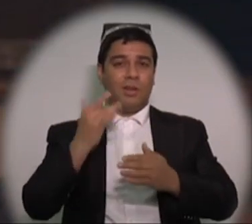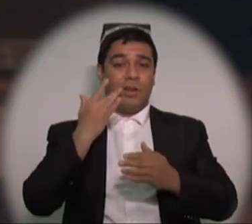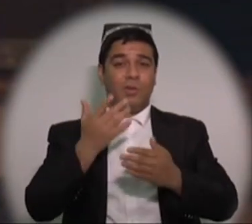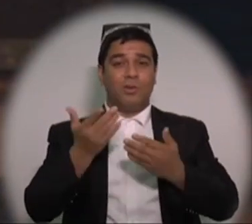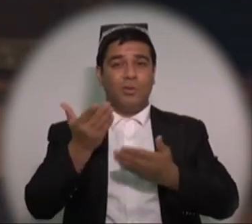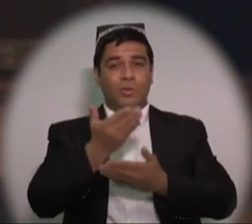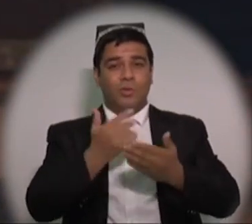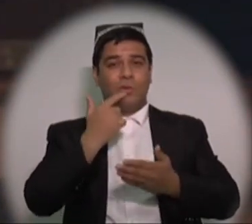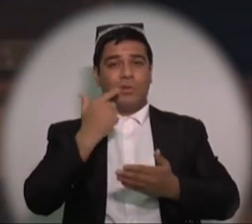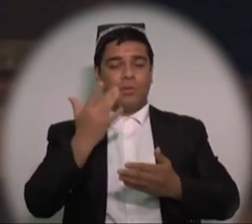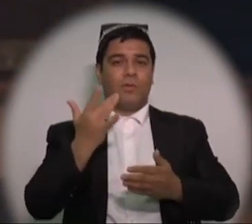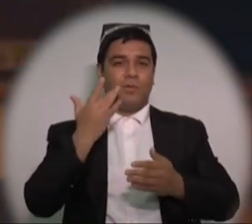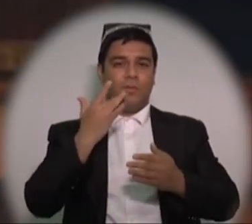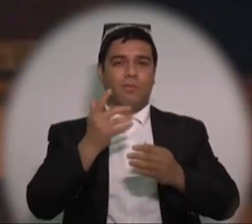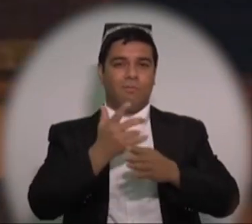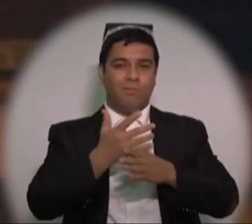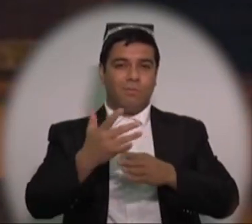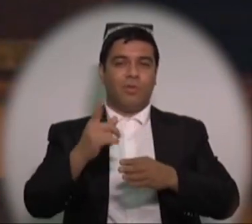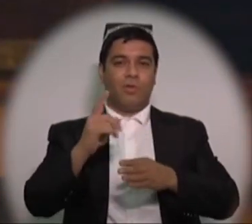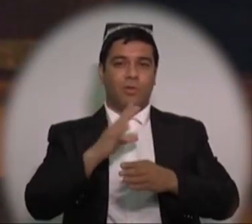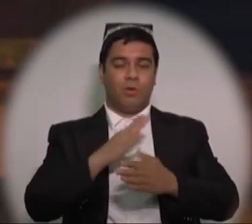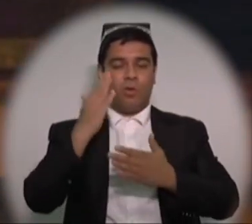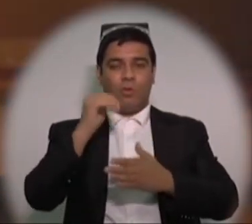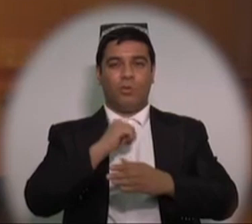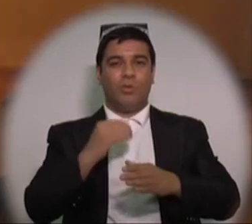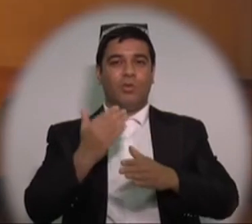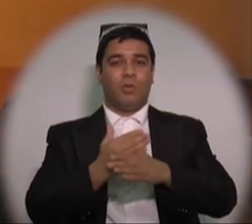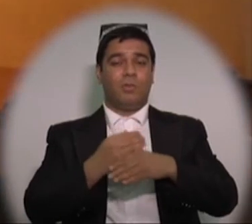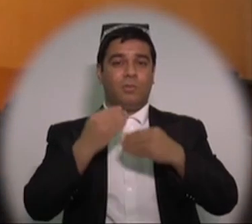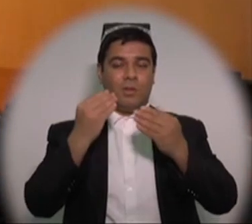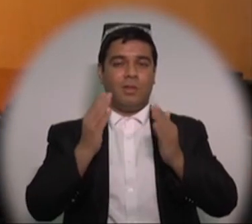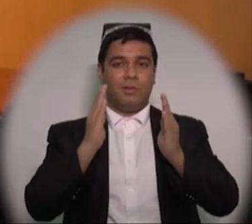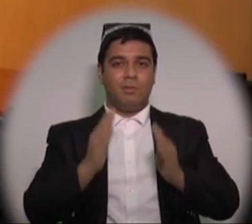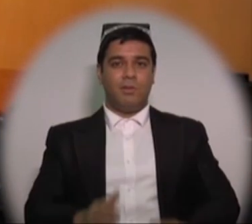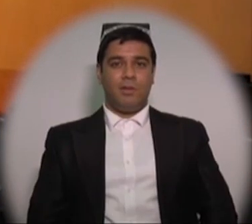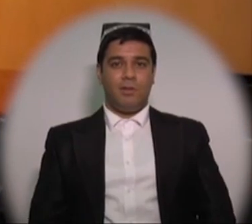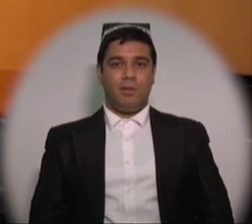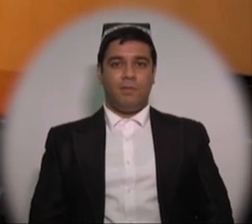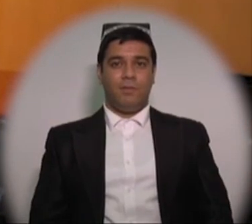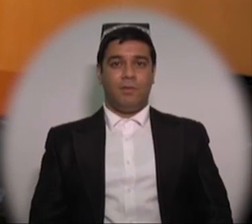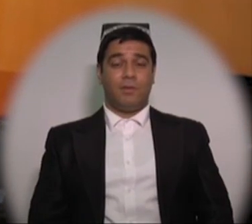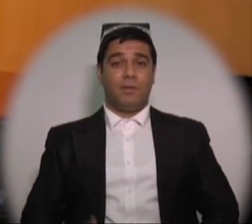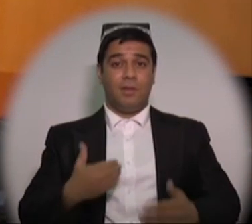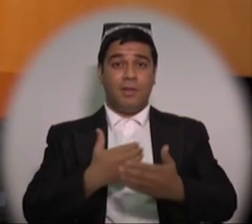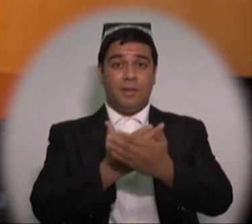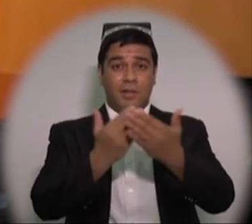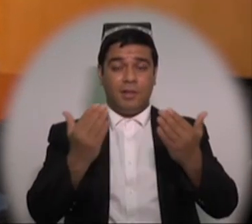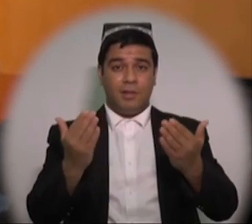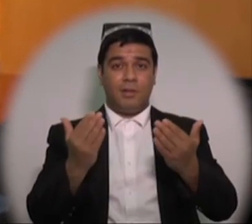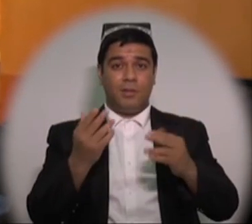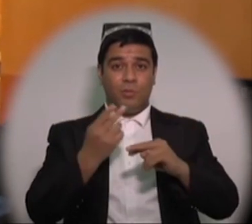sohbetlerini berdevam, bereketli, hayır berekege sebepçi buluşunu nasip etsin.